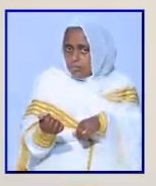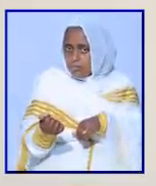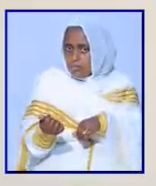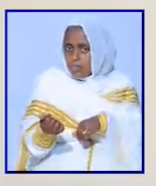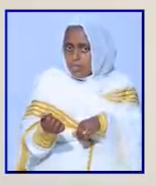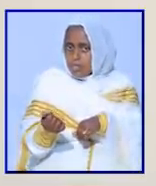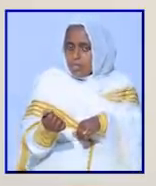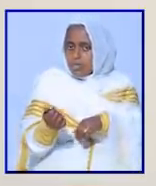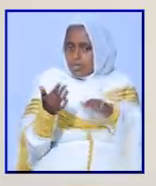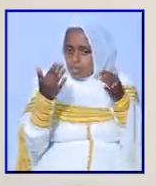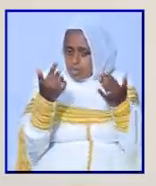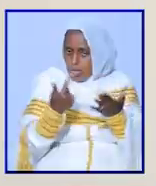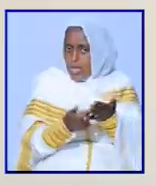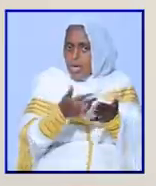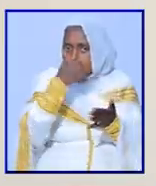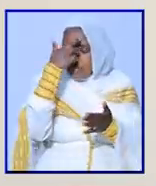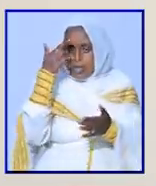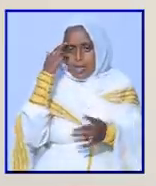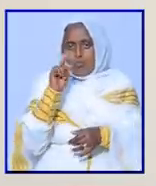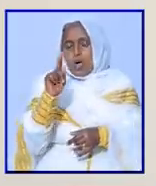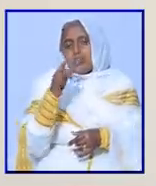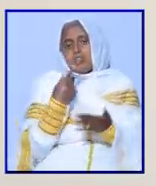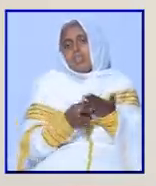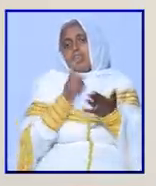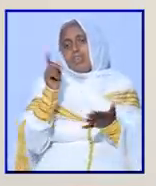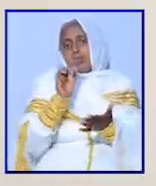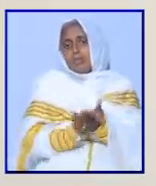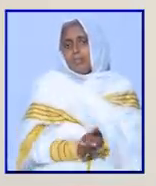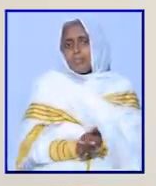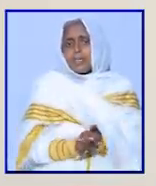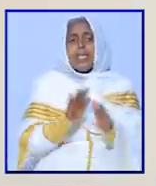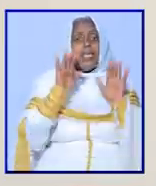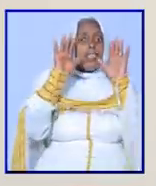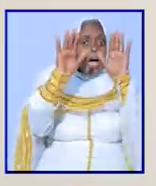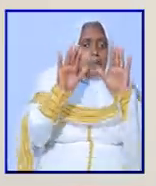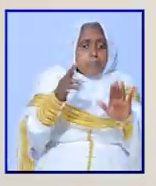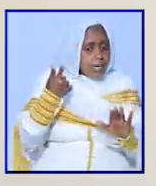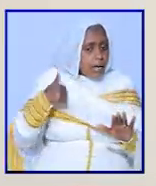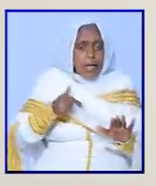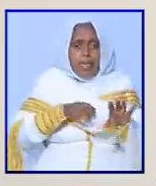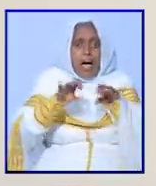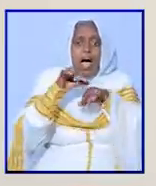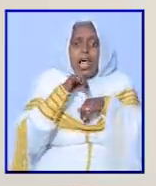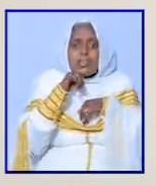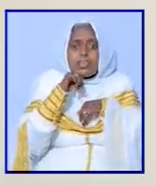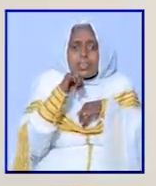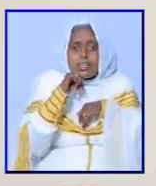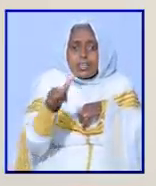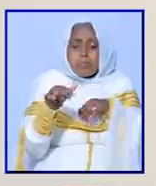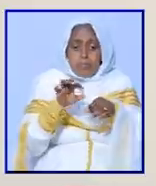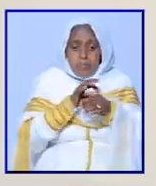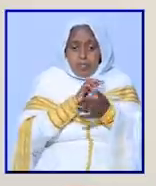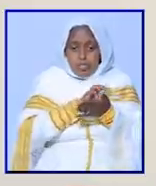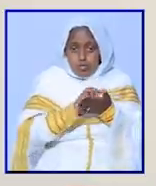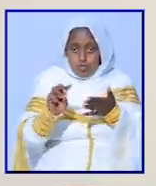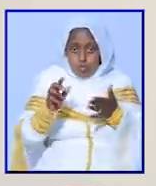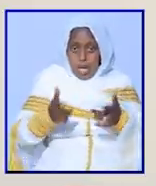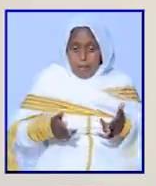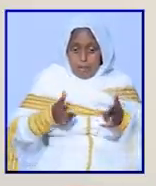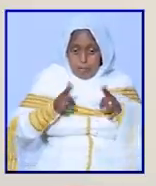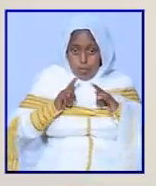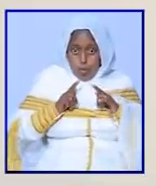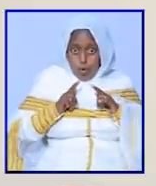ገቢረ ተአምራት አልተደረገልንም ነው አንዱ ምክንያታቸው። እንግዲህ እንደው ተአምር አላደረግንም